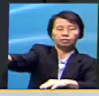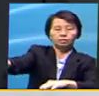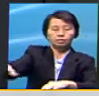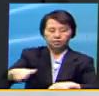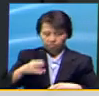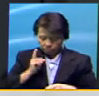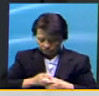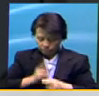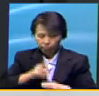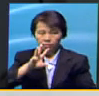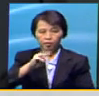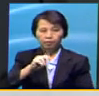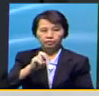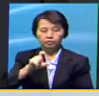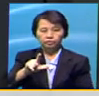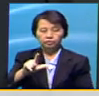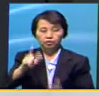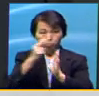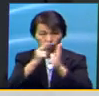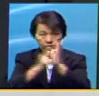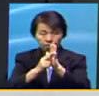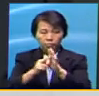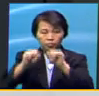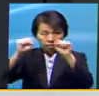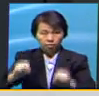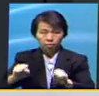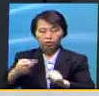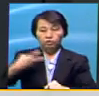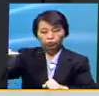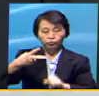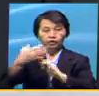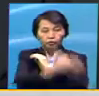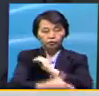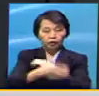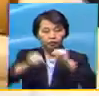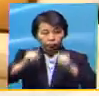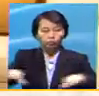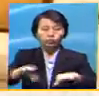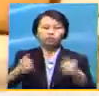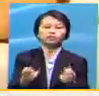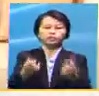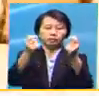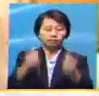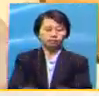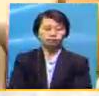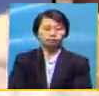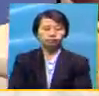sebagai mutual legal assistant antara dua negara dapat kita lakukan dengan segera.